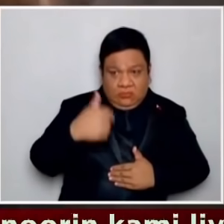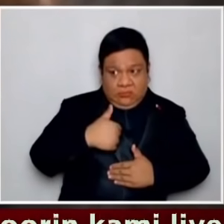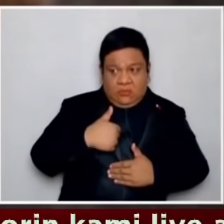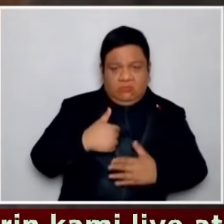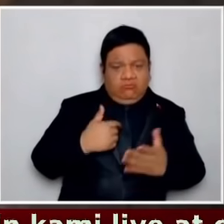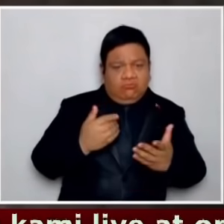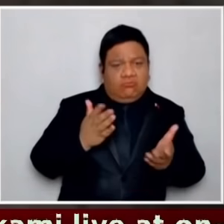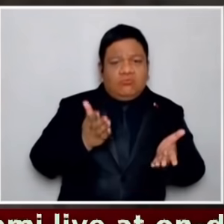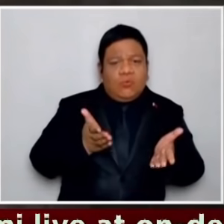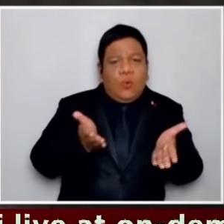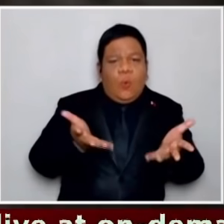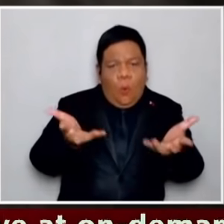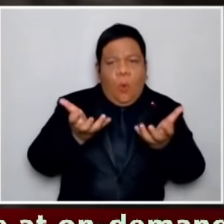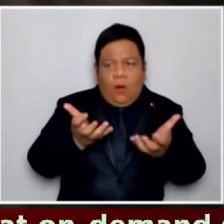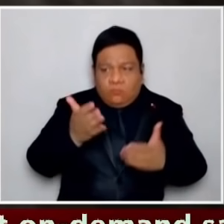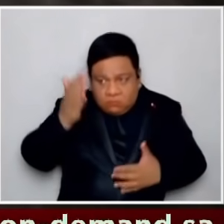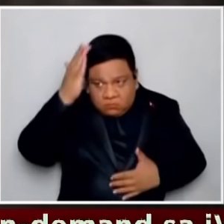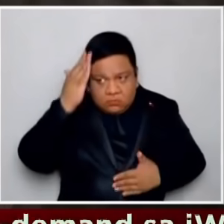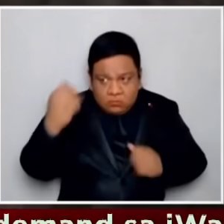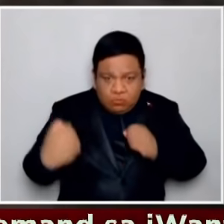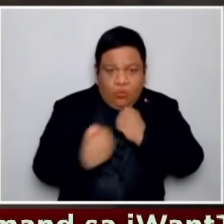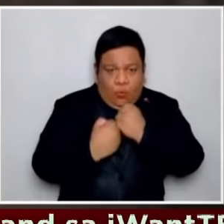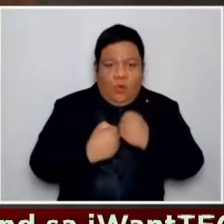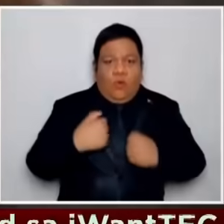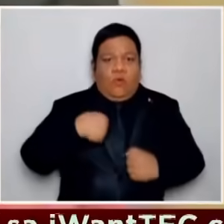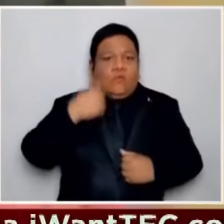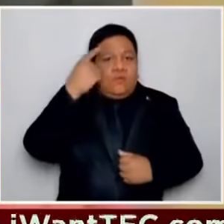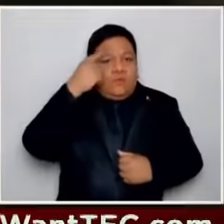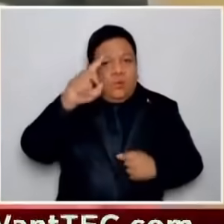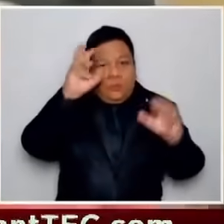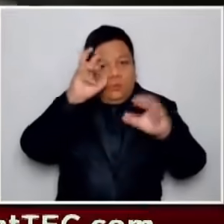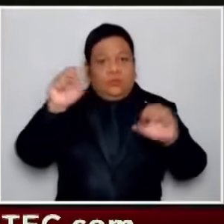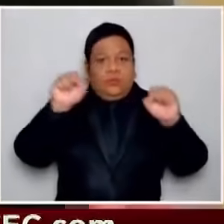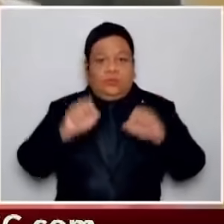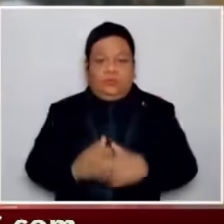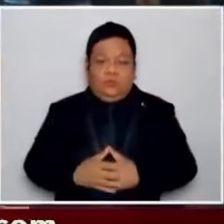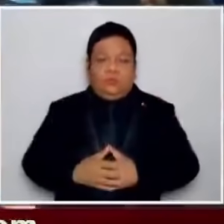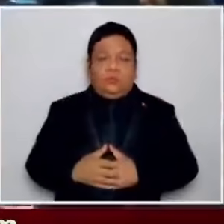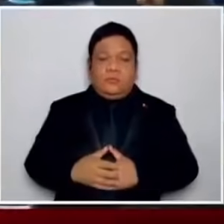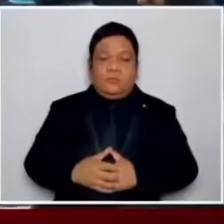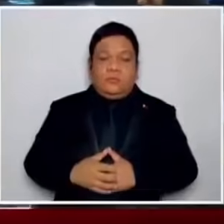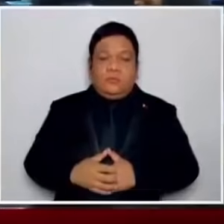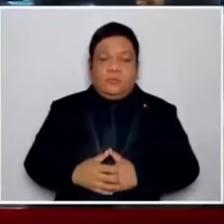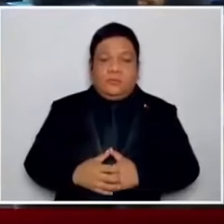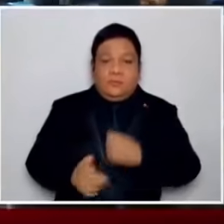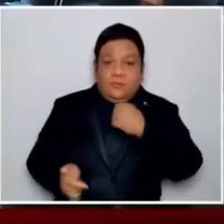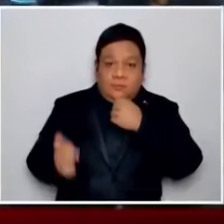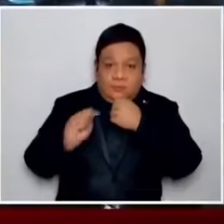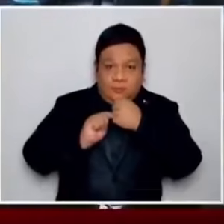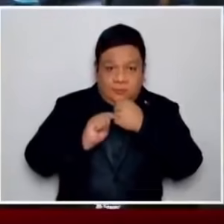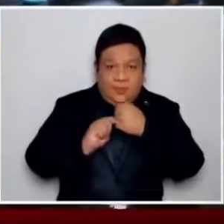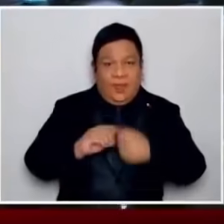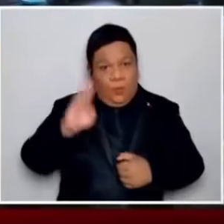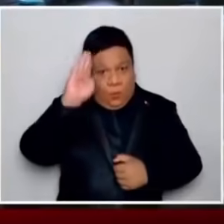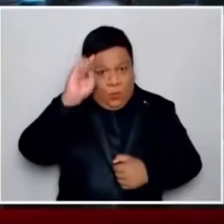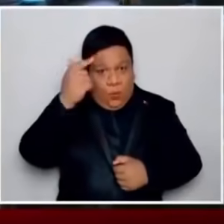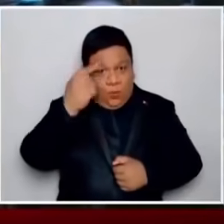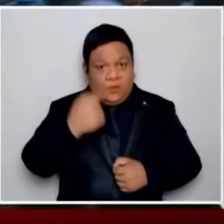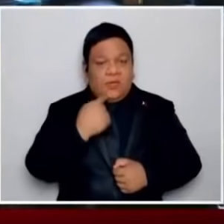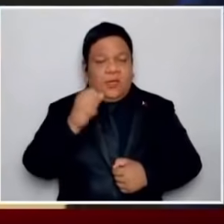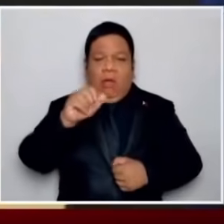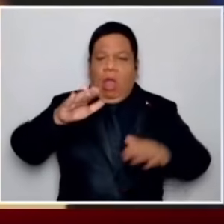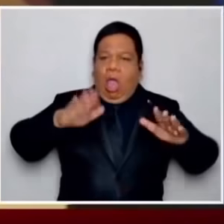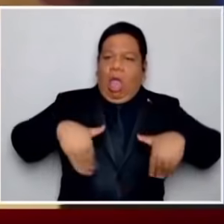na suportahan niya po ako bilang Pangulo. Pag aminigo, hindi pa sila nag-uusap ni Mayor